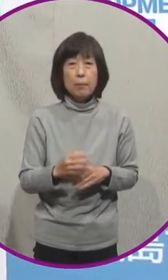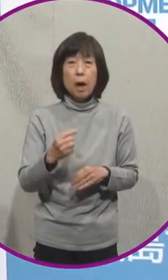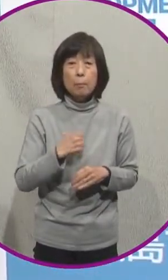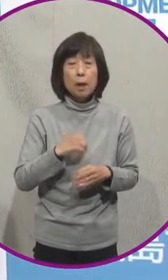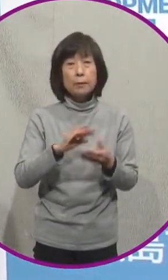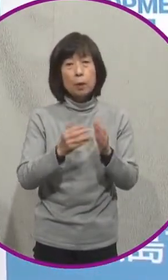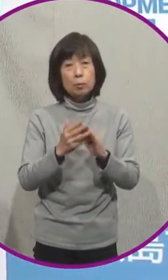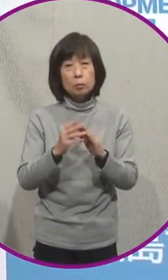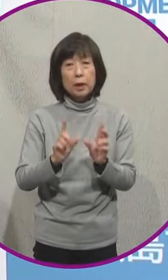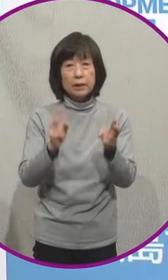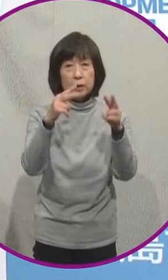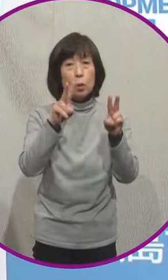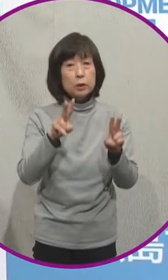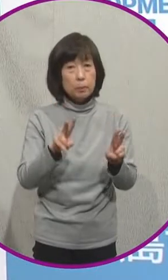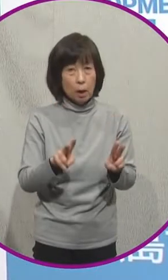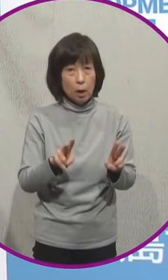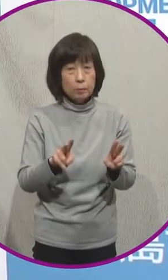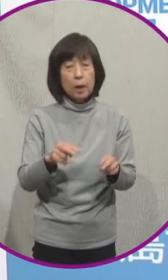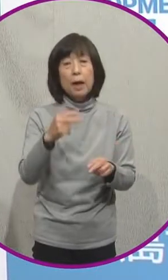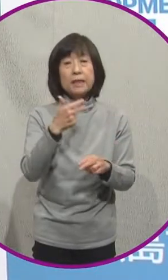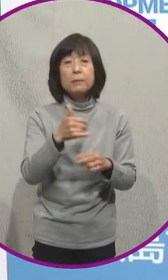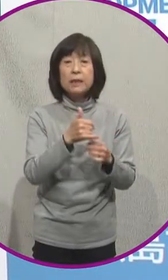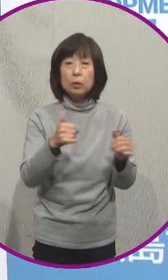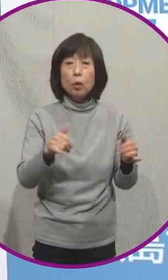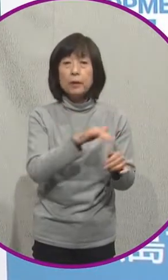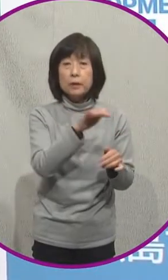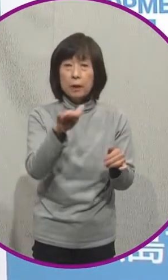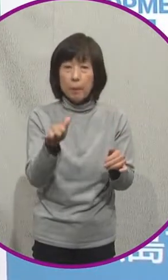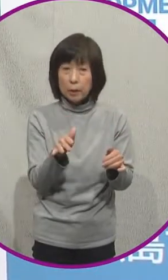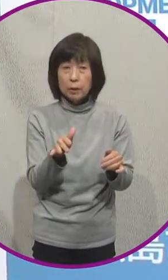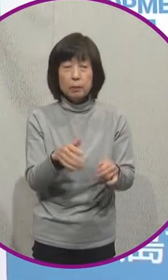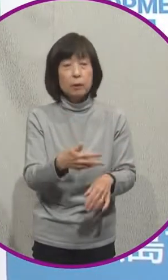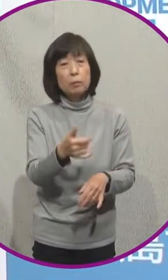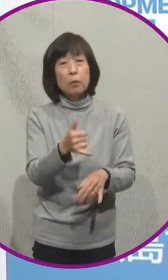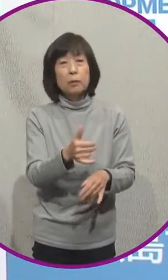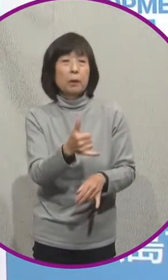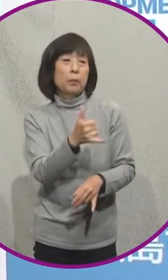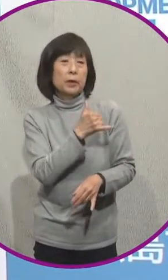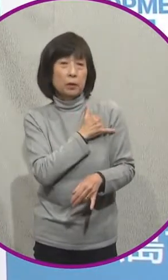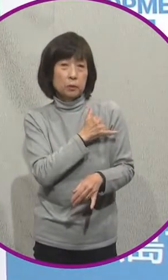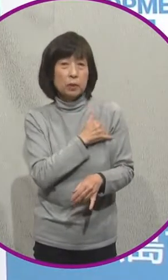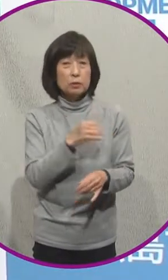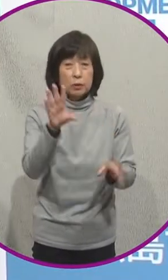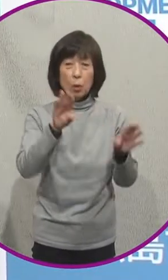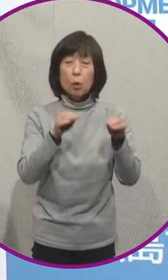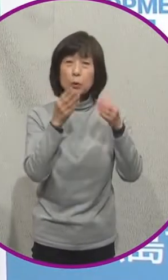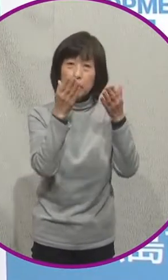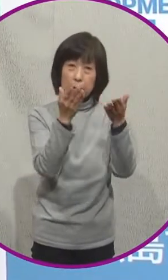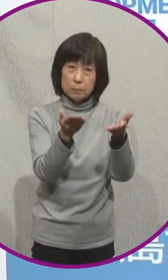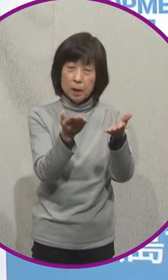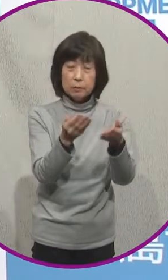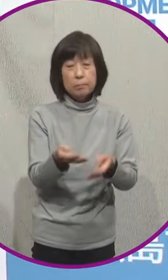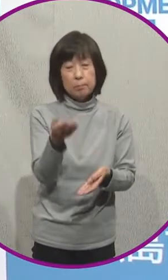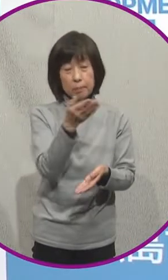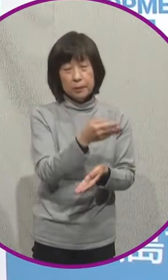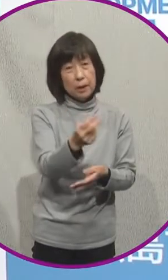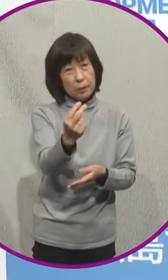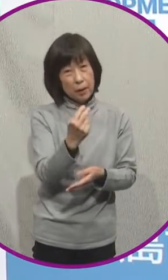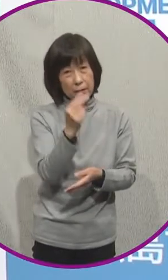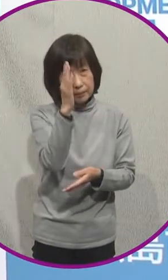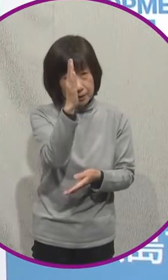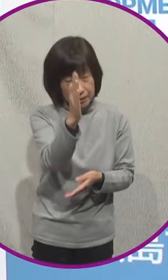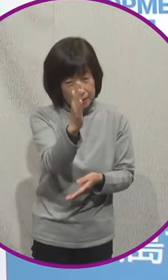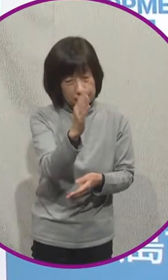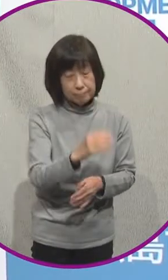マイタウン東広島では市民の皆さんにとって暮らしに役立つ情報などをお送りします次回の同窓をご覧